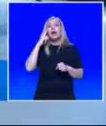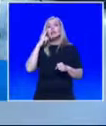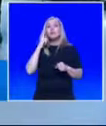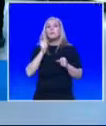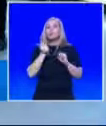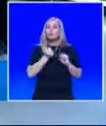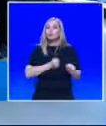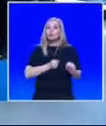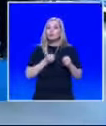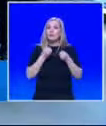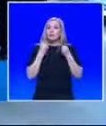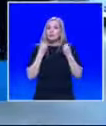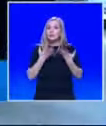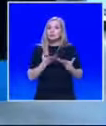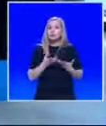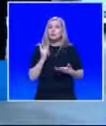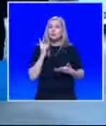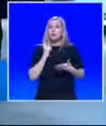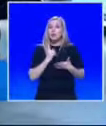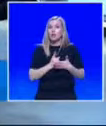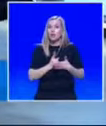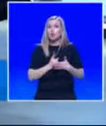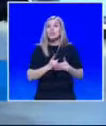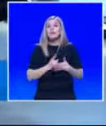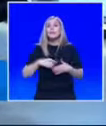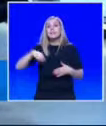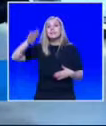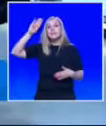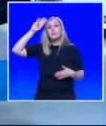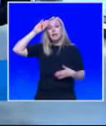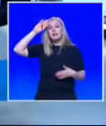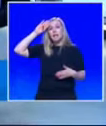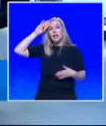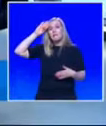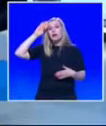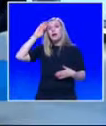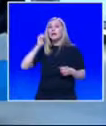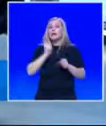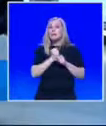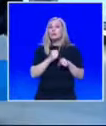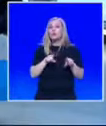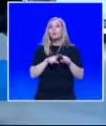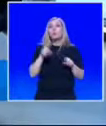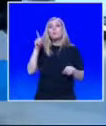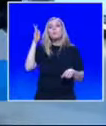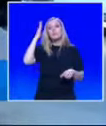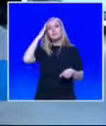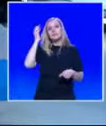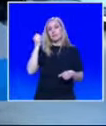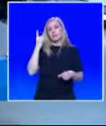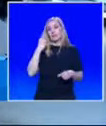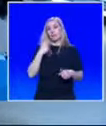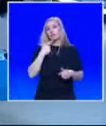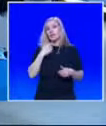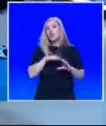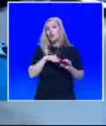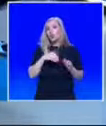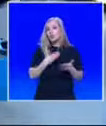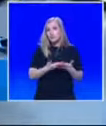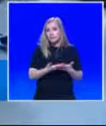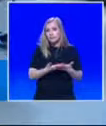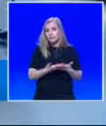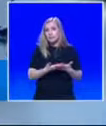е възможно да му се наложи да изпълнява и длъжност на министър-председател, така че отказа не